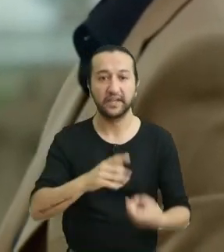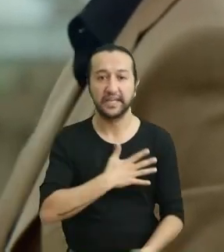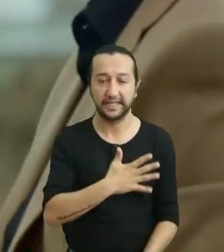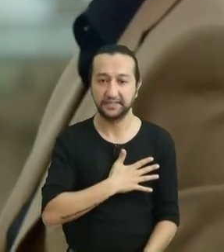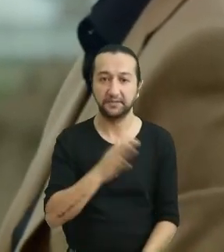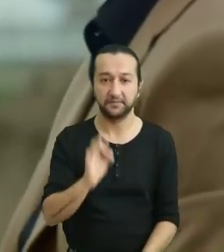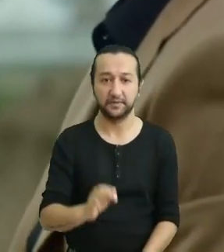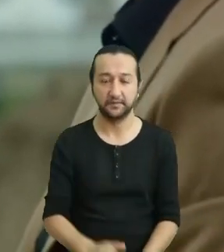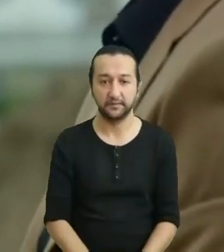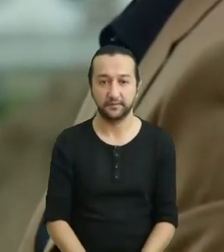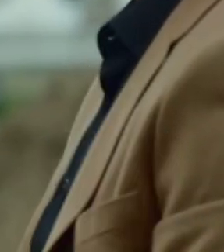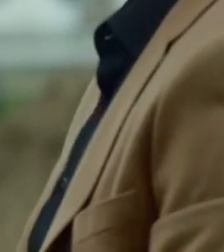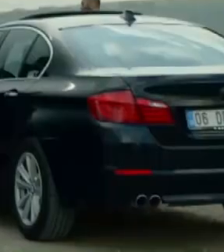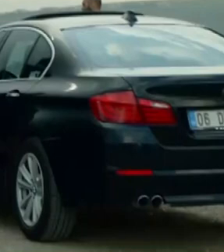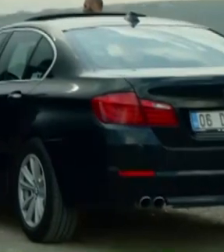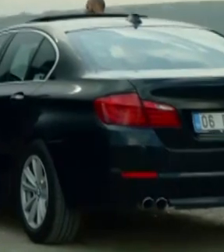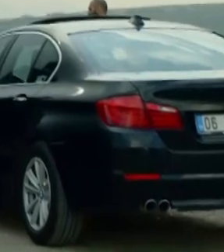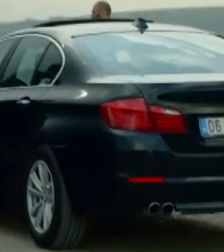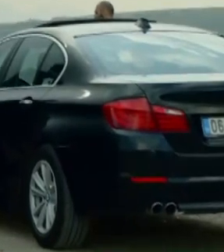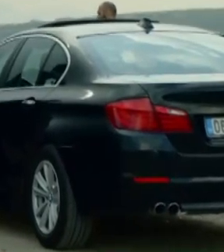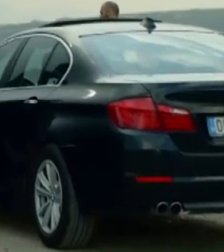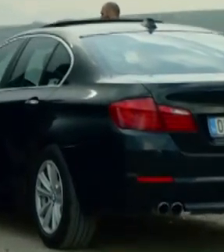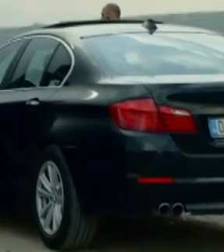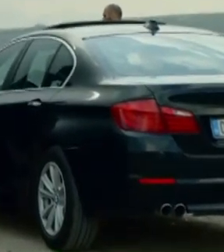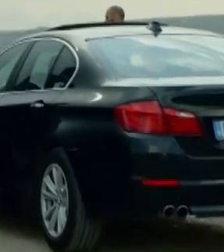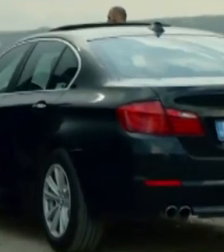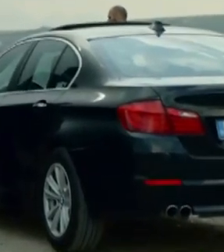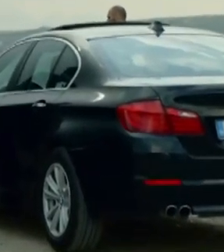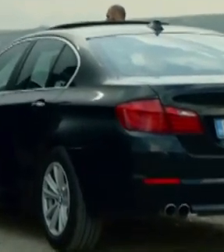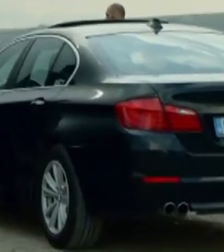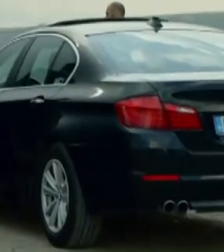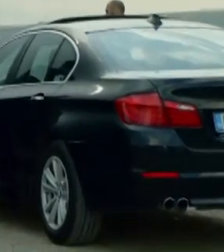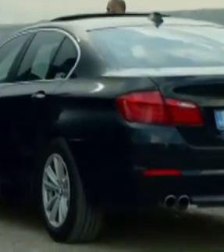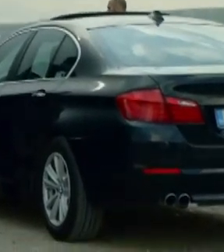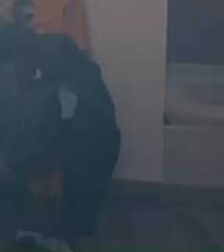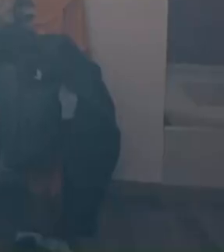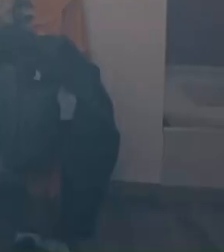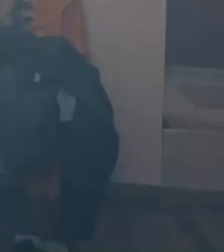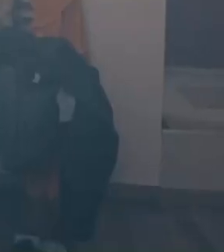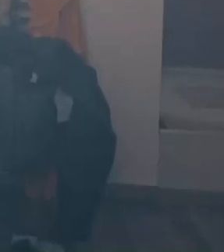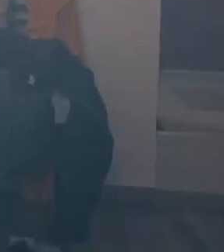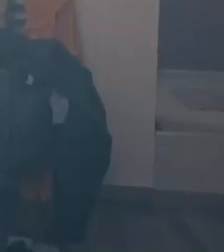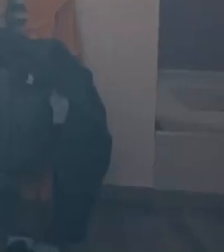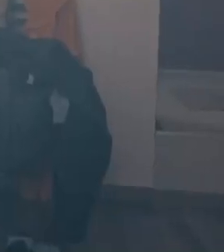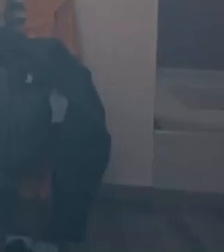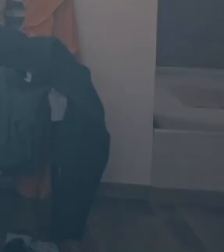heyecanlı. Bir tepede portatif sandalyelerde oturuyorlar. Sacit uyuyor.